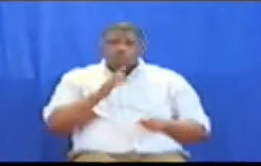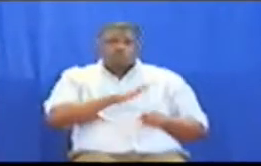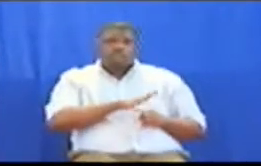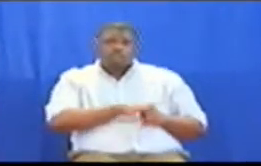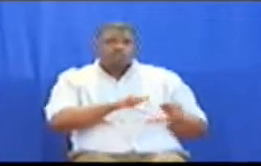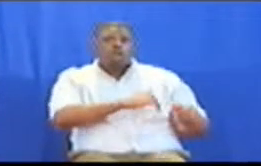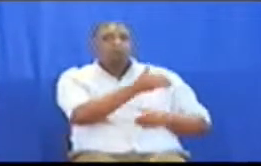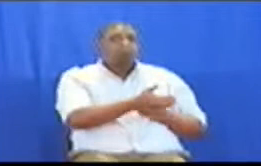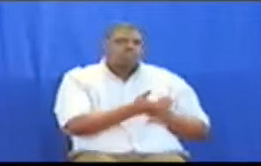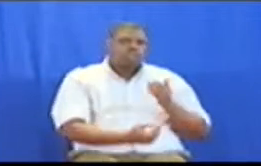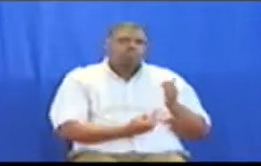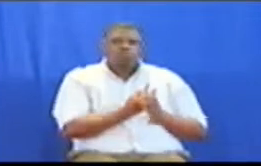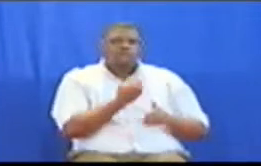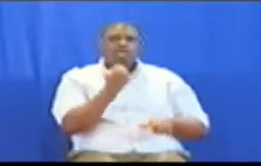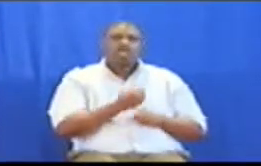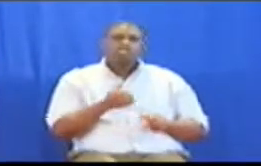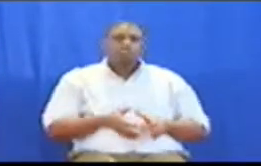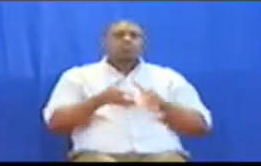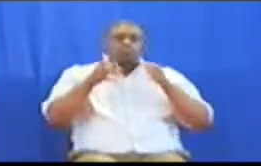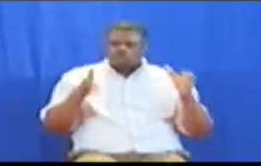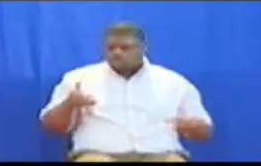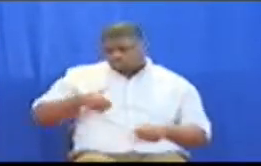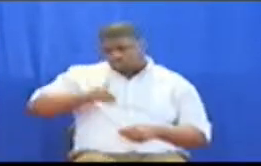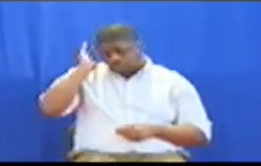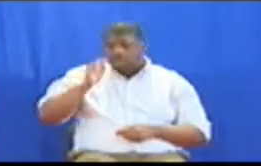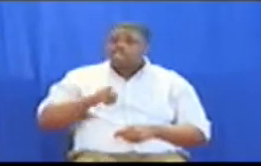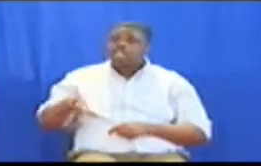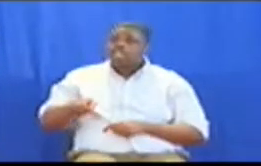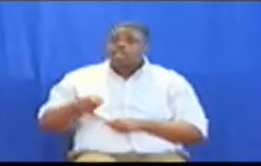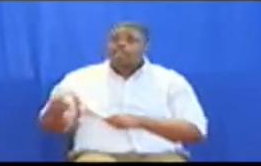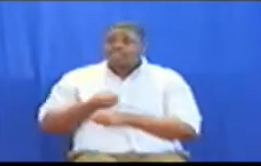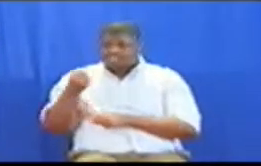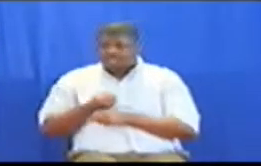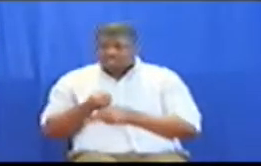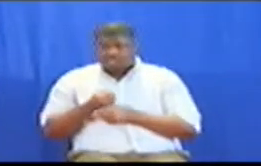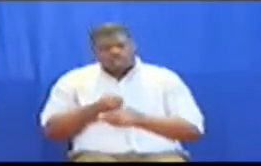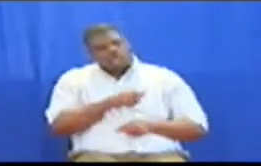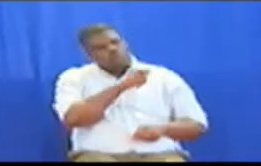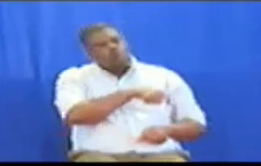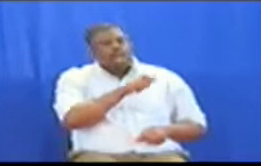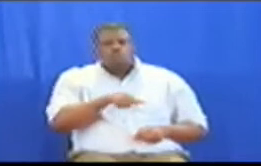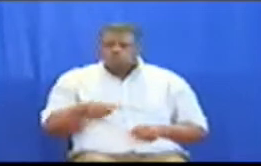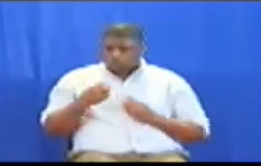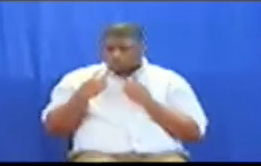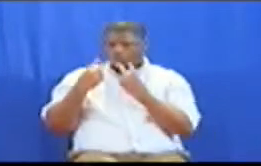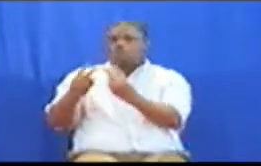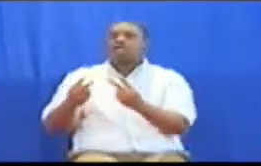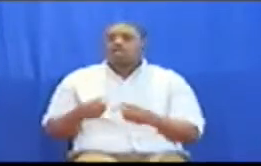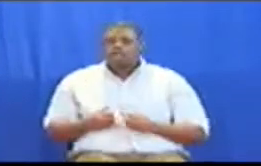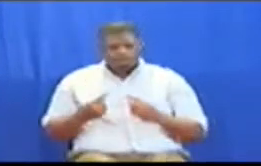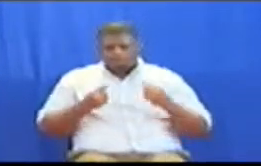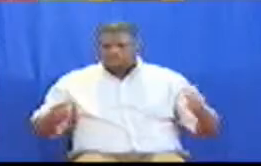tutarudi kutokana na kazi kubwa ambayo serikali hii imeifanya na wananchi wameiona. Kwa hiyo hakuna